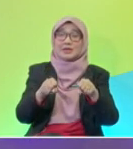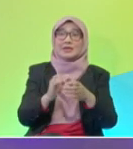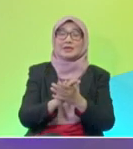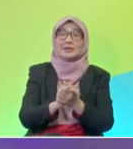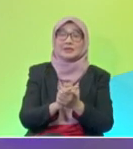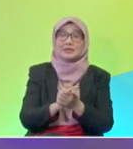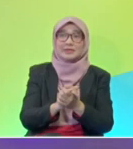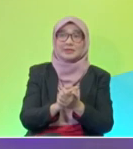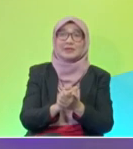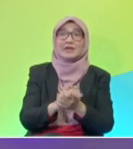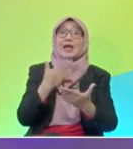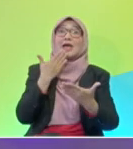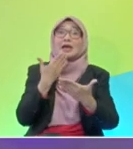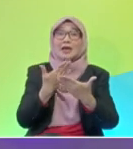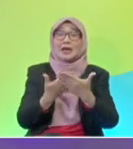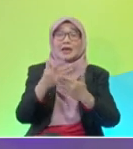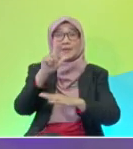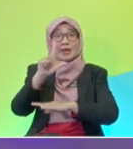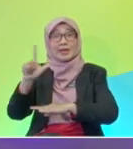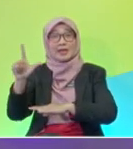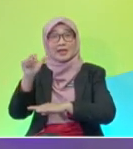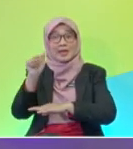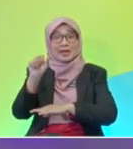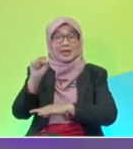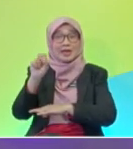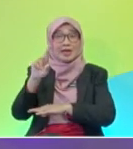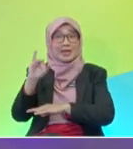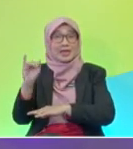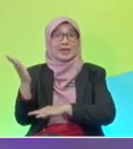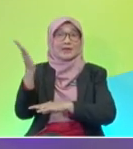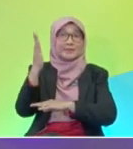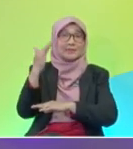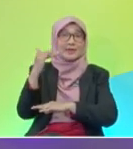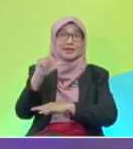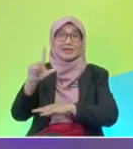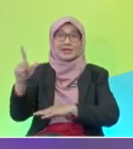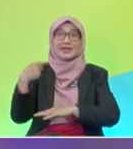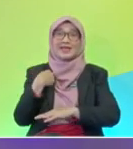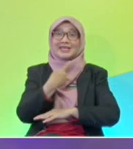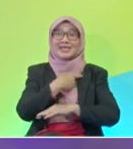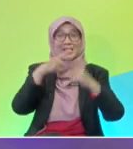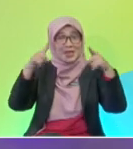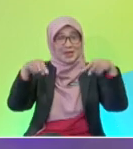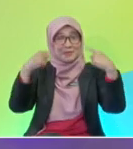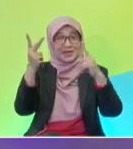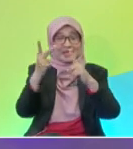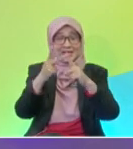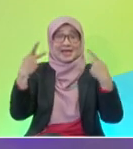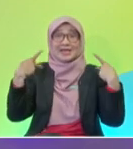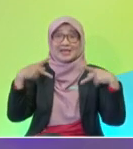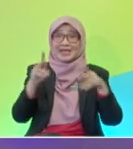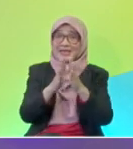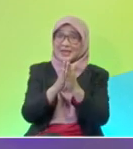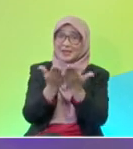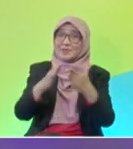Jadi bukan Baiklah kakak Baiklah Asni Marilah kita pergi ke kedai buku sekarang sekarang juga diaarikgu terima